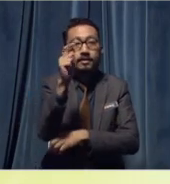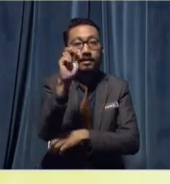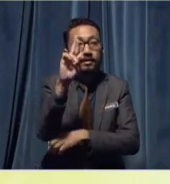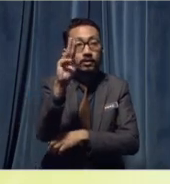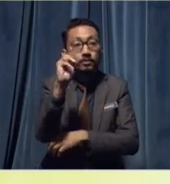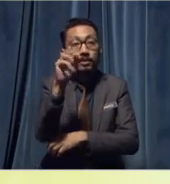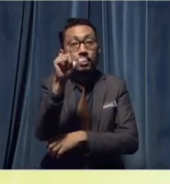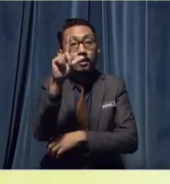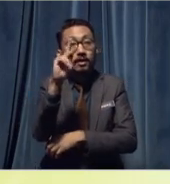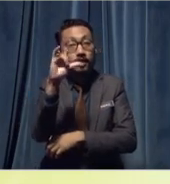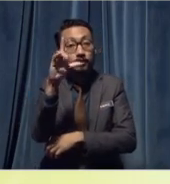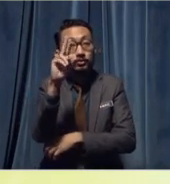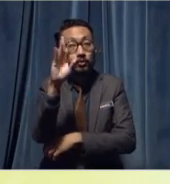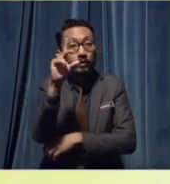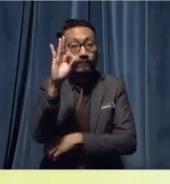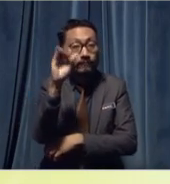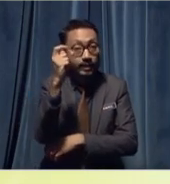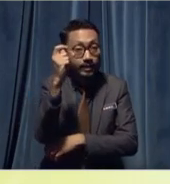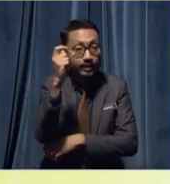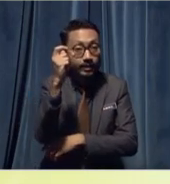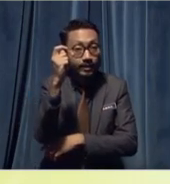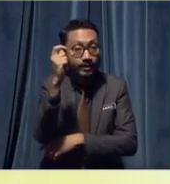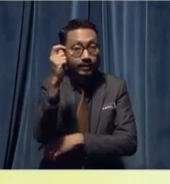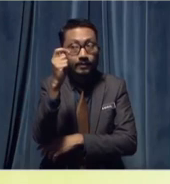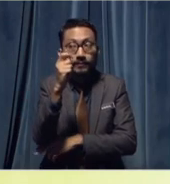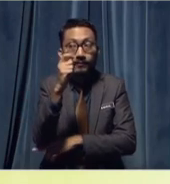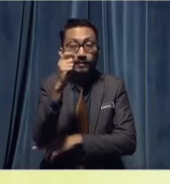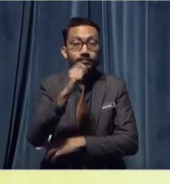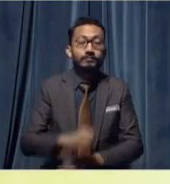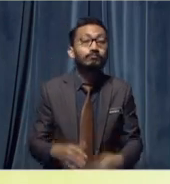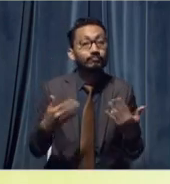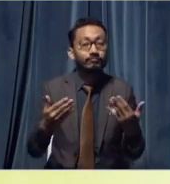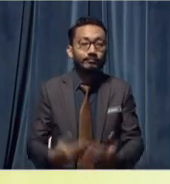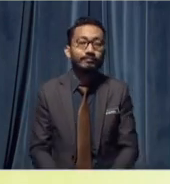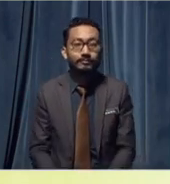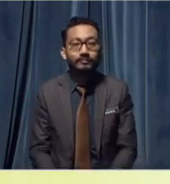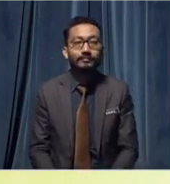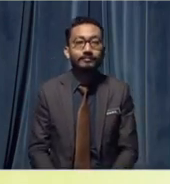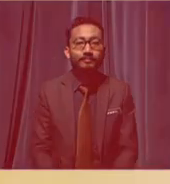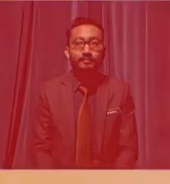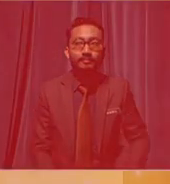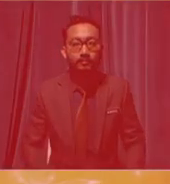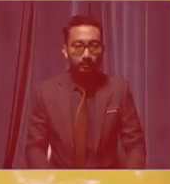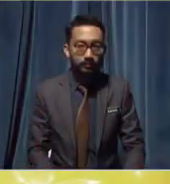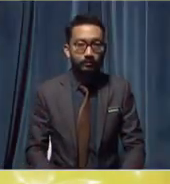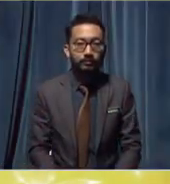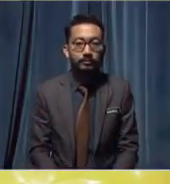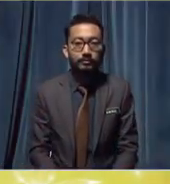menghasilkan deterjen natrium alkil sulfat. Jom!